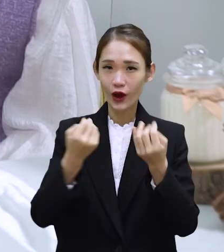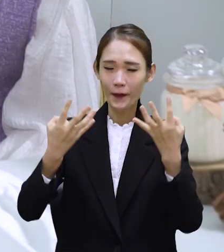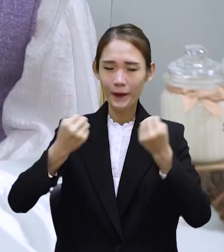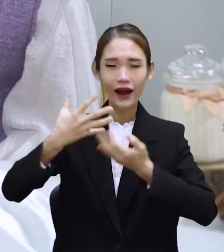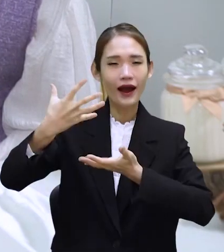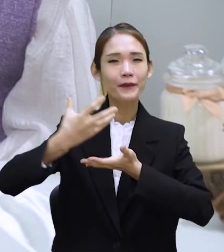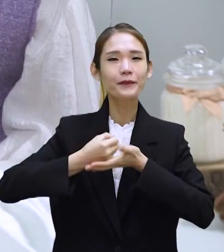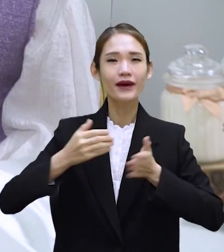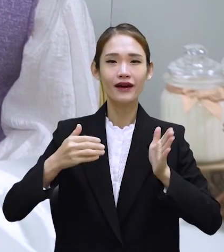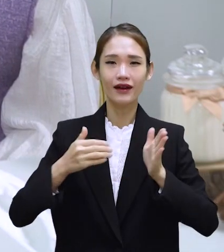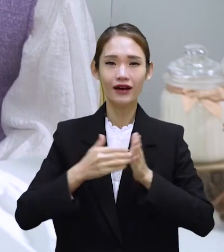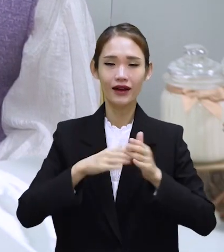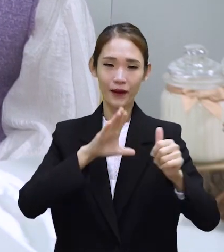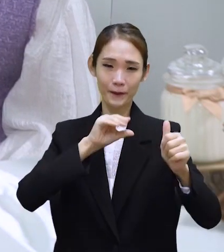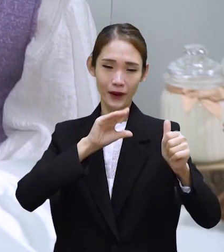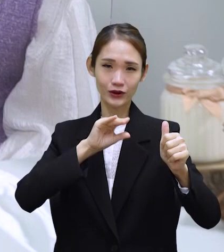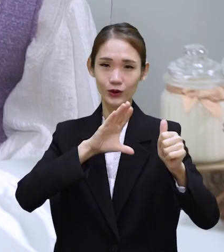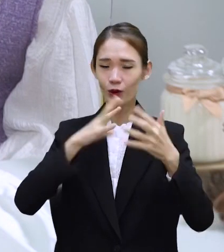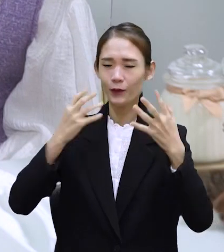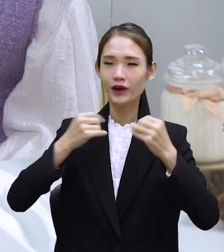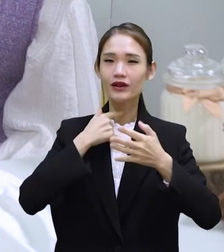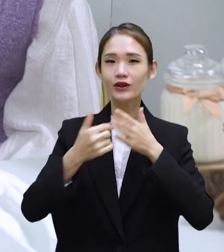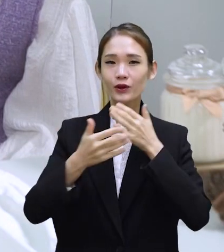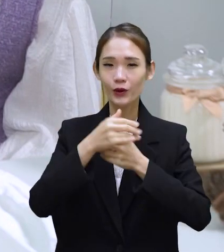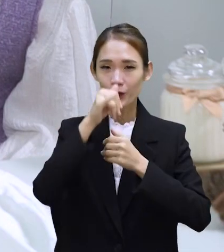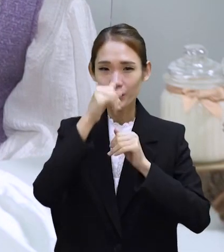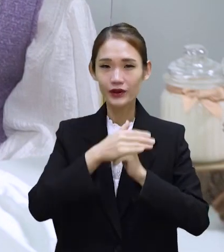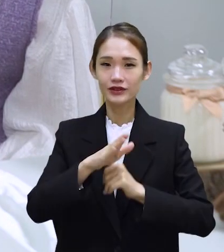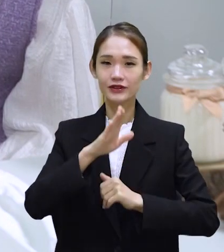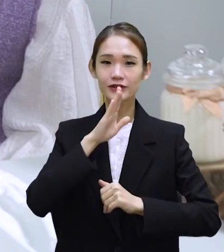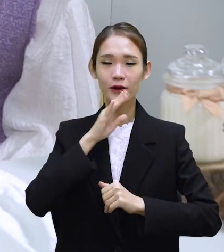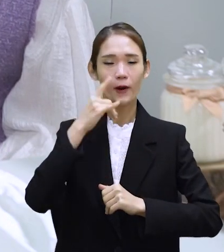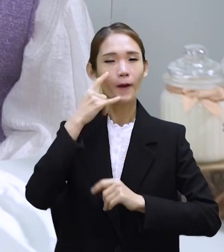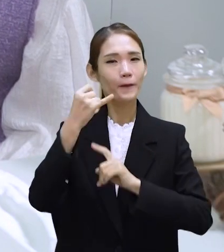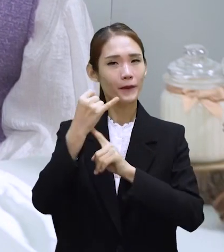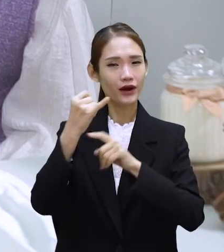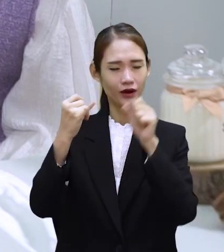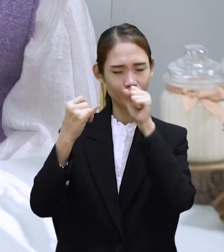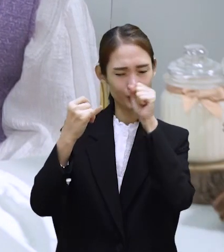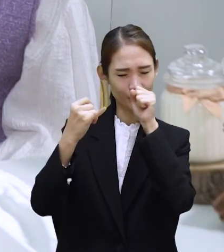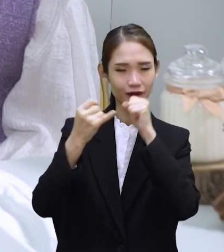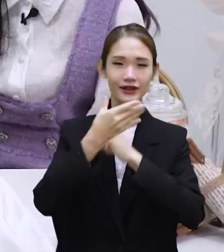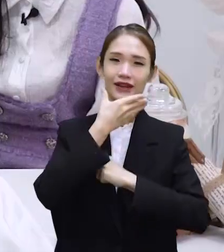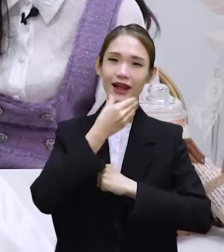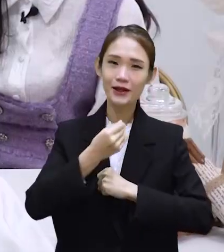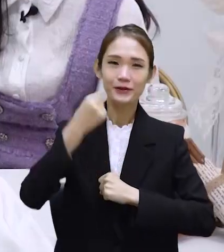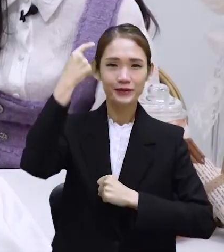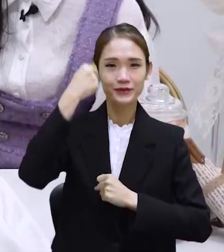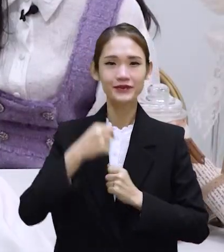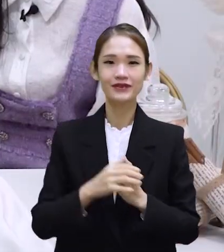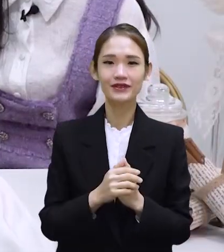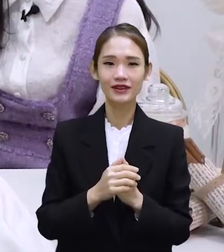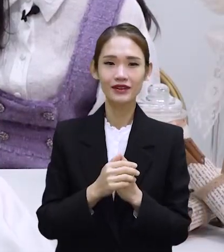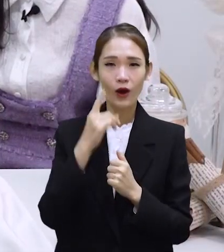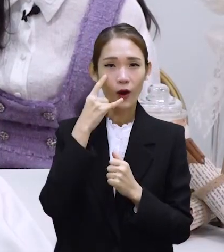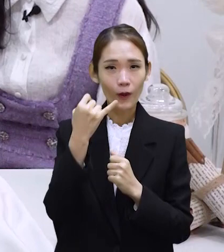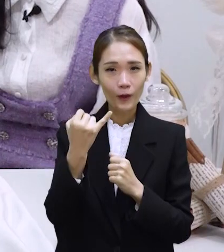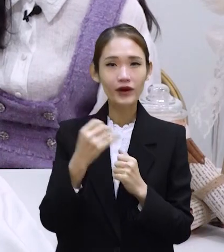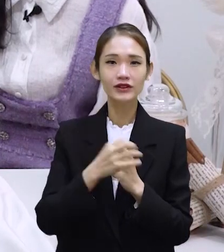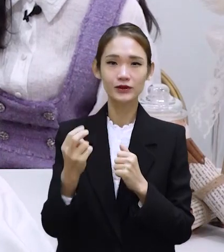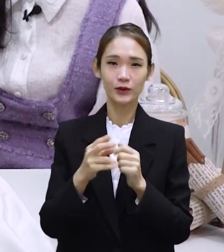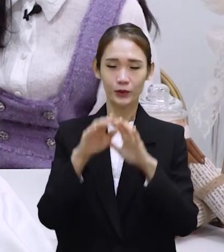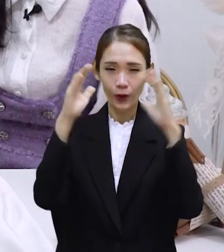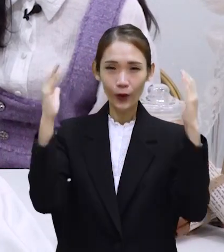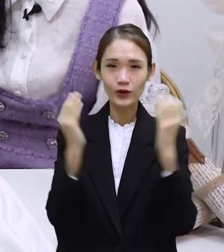축하회 받았어용 항상 더 많이 하고 막 정말 좋아하셔서 행보 키 그런데 우리 뿐만이 아니라